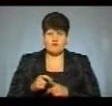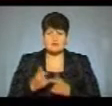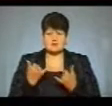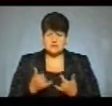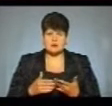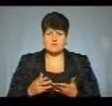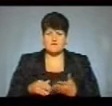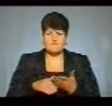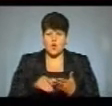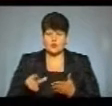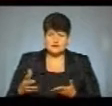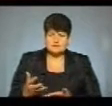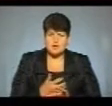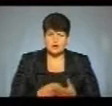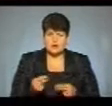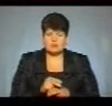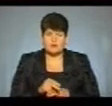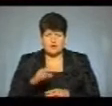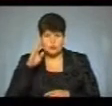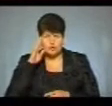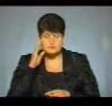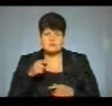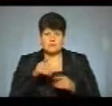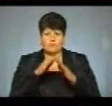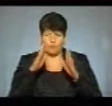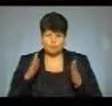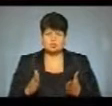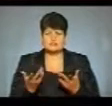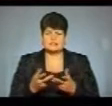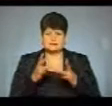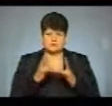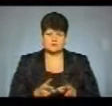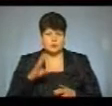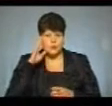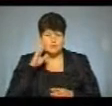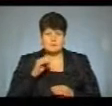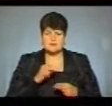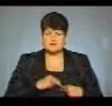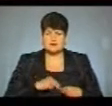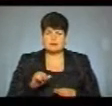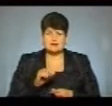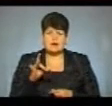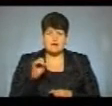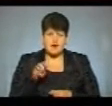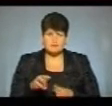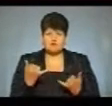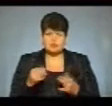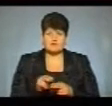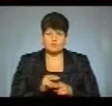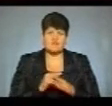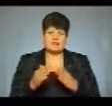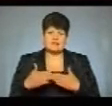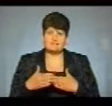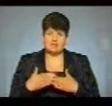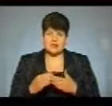кошти на лікування хлопця. У трансформаторній будці, де травмувався хлопець, працівники Теребовлянського РЕМу сьогодні відремонтували двері